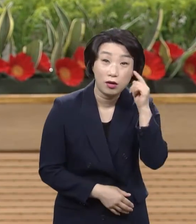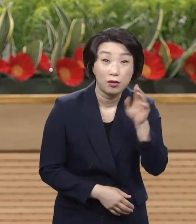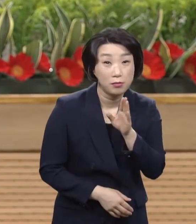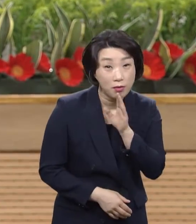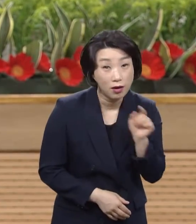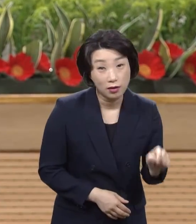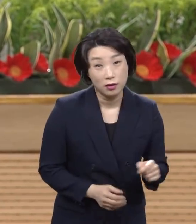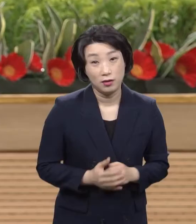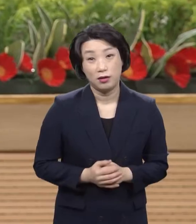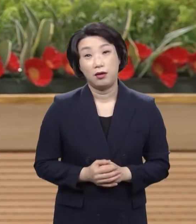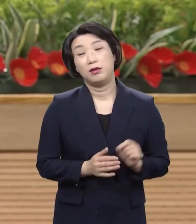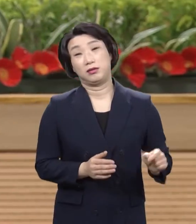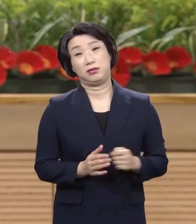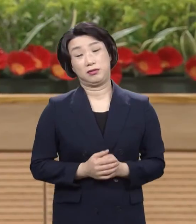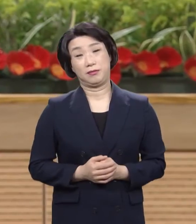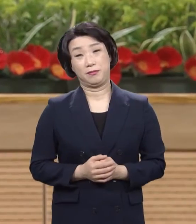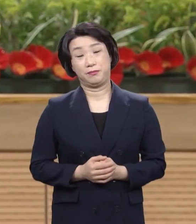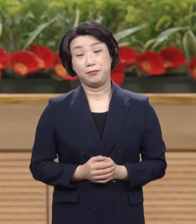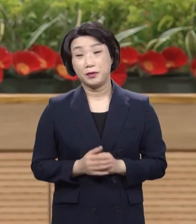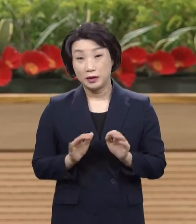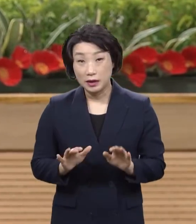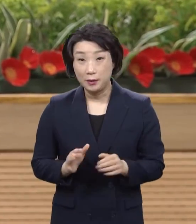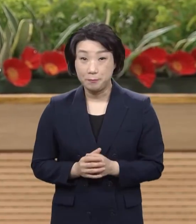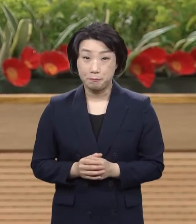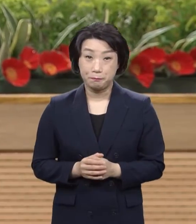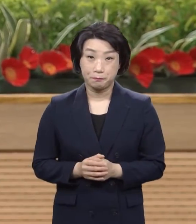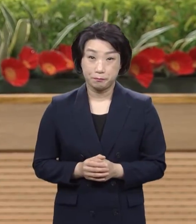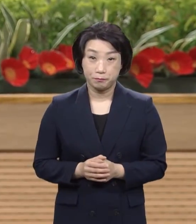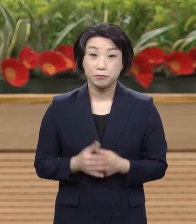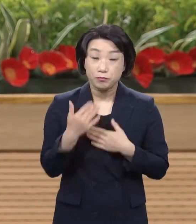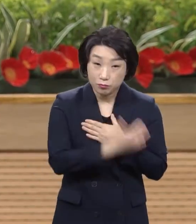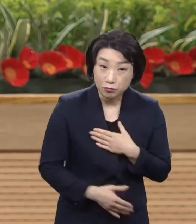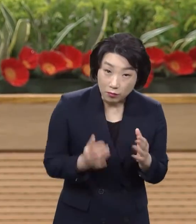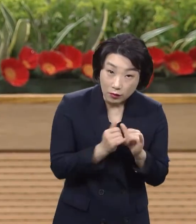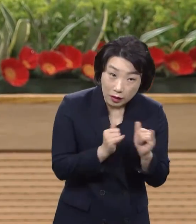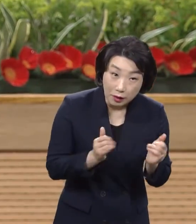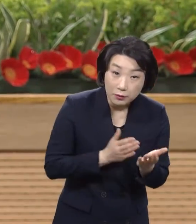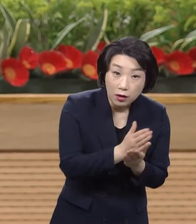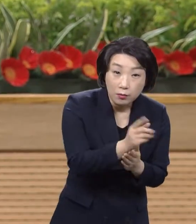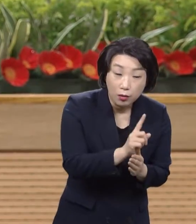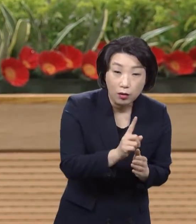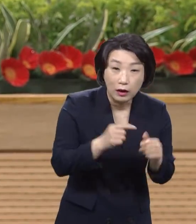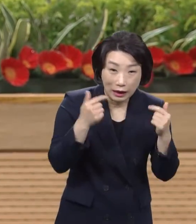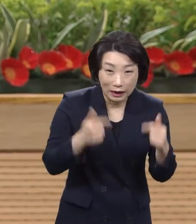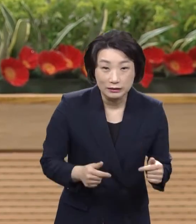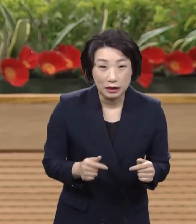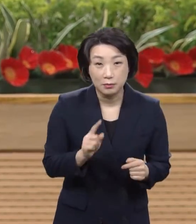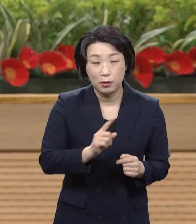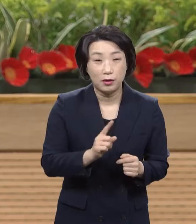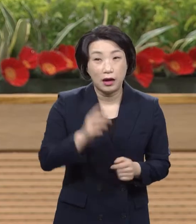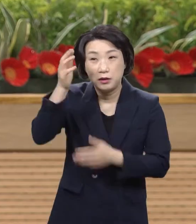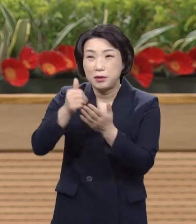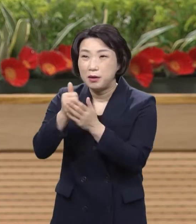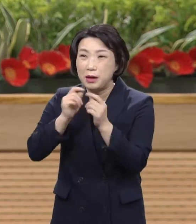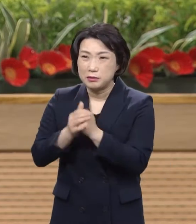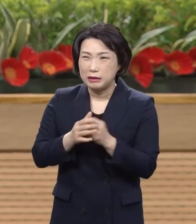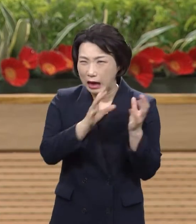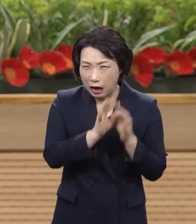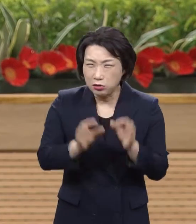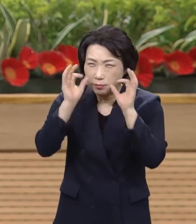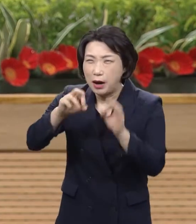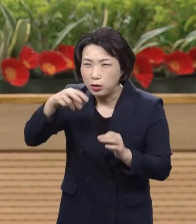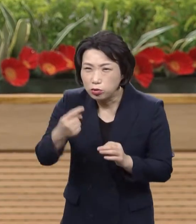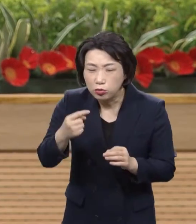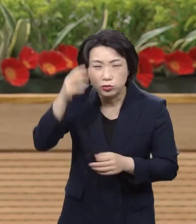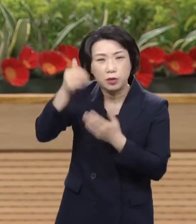육신은 그러는 거요. 그러니까 육의 사람은 아무리 하나님 말씀을 들어도